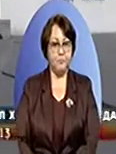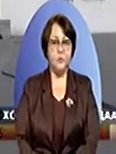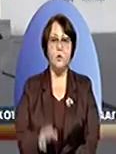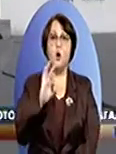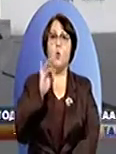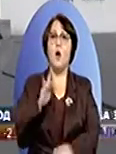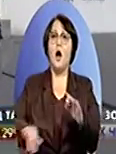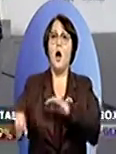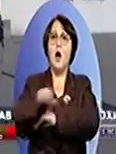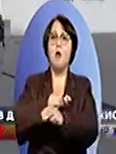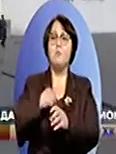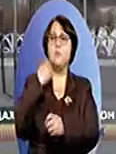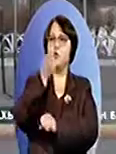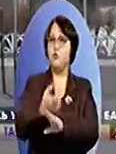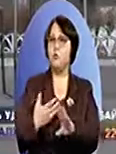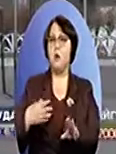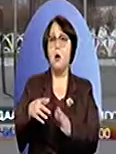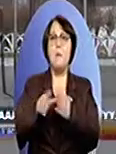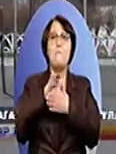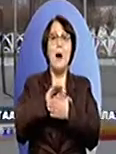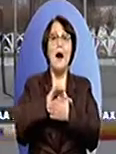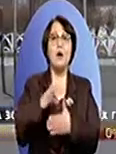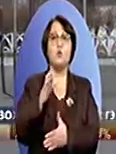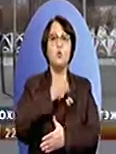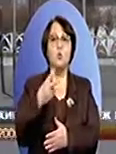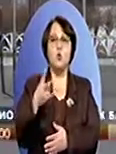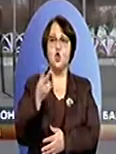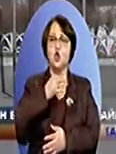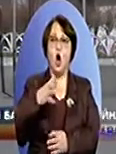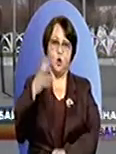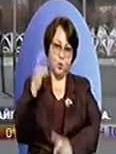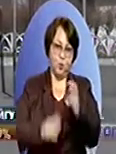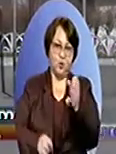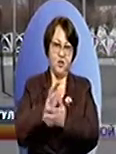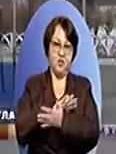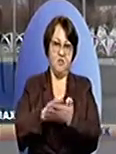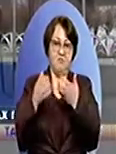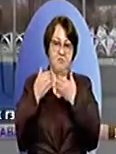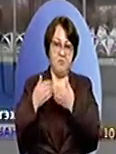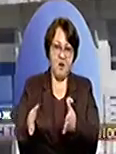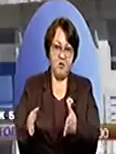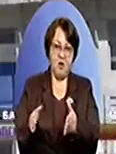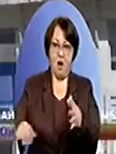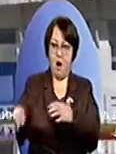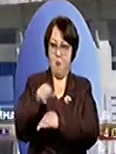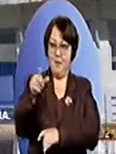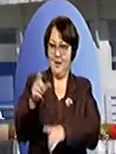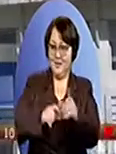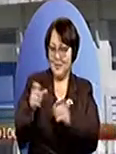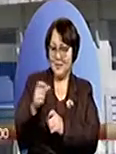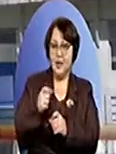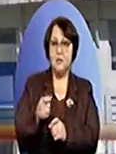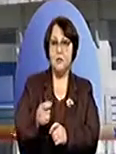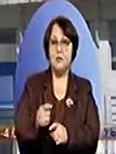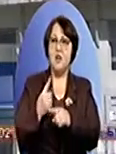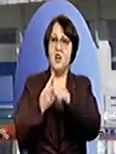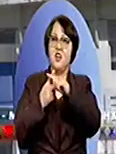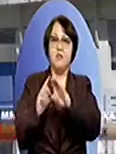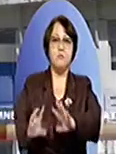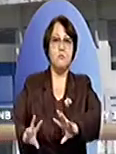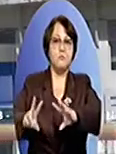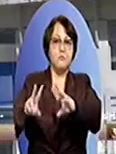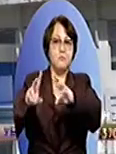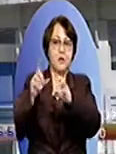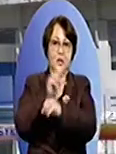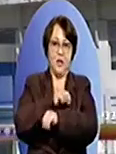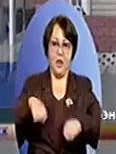Өвөр хангай аймагт өнгөрсөн жил мах сүү ноосны үйлдвэр шинээр ашиглалтанд орулсан. Ингэснээр аймгийн эдийн засгийн өсөлтөд эргээр нөлөөж иргэдийг ажлын